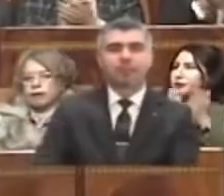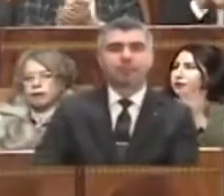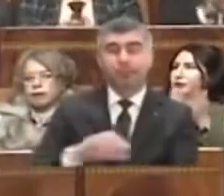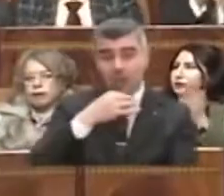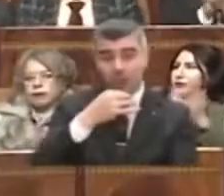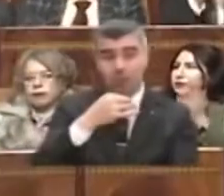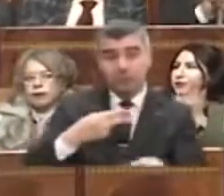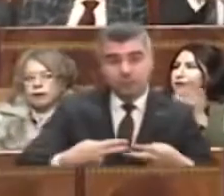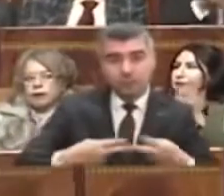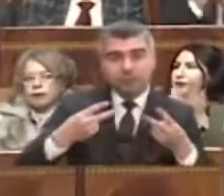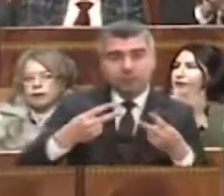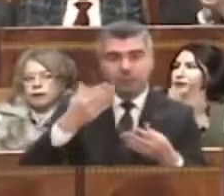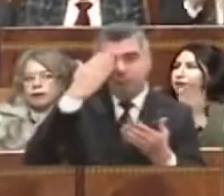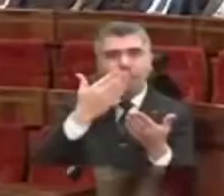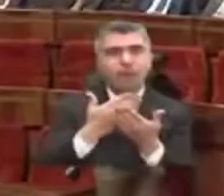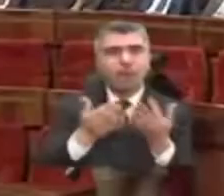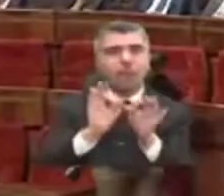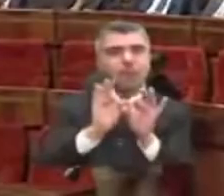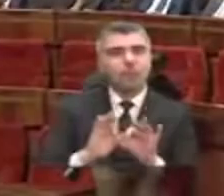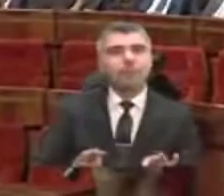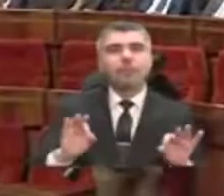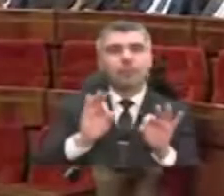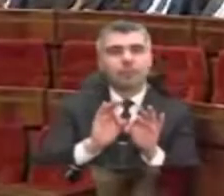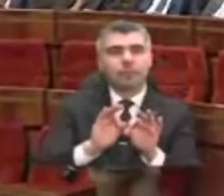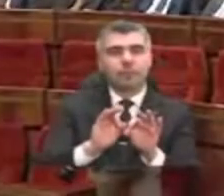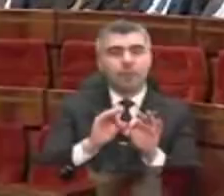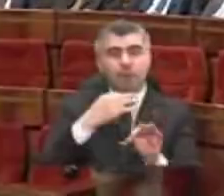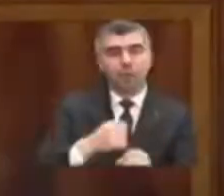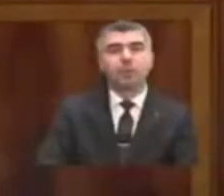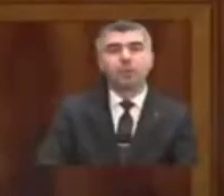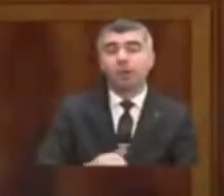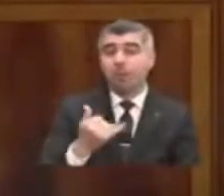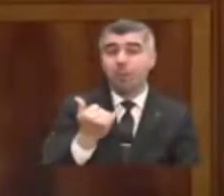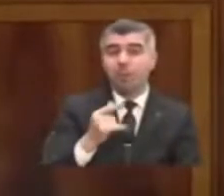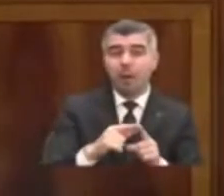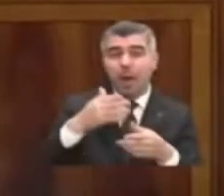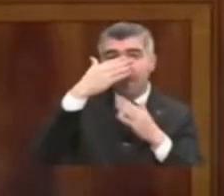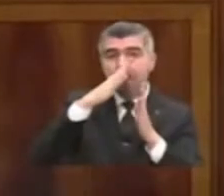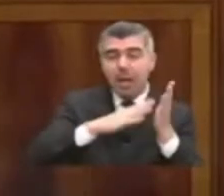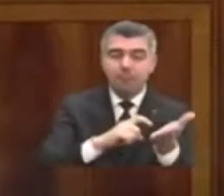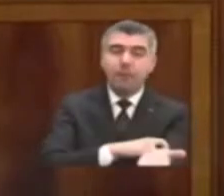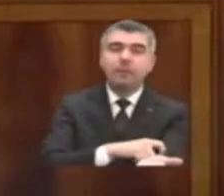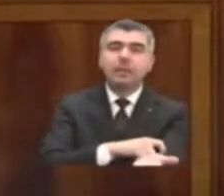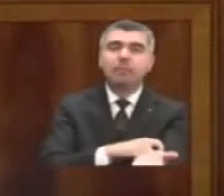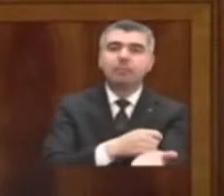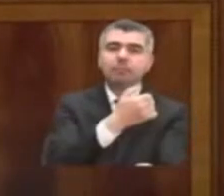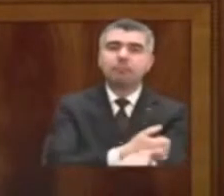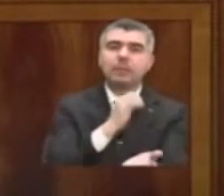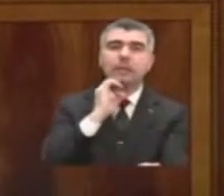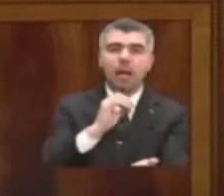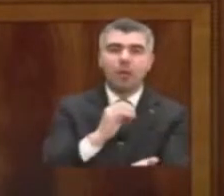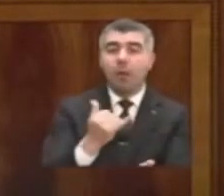لا يعرف معنى نقول ذلك لمن لا يعرف معنى تغريبيت معناها الحقيقي